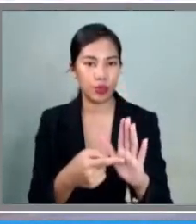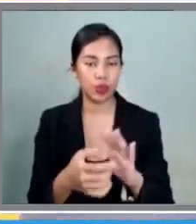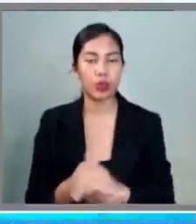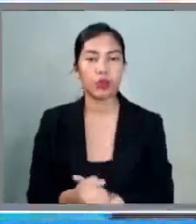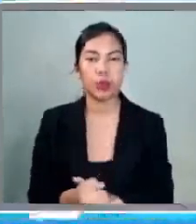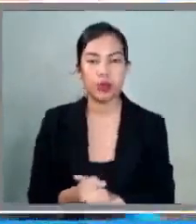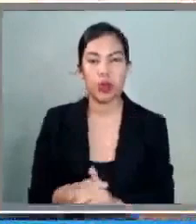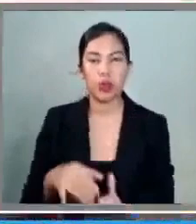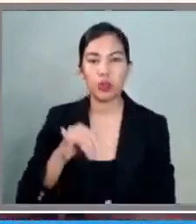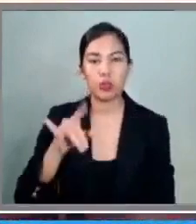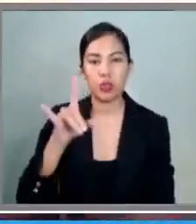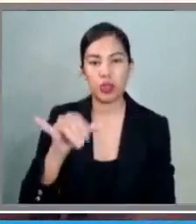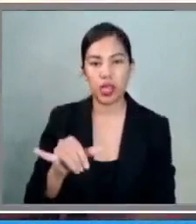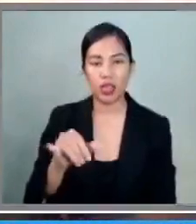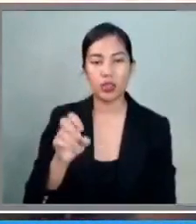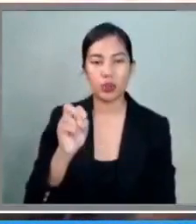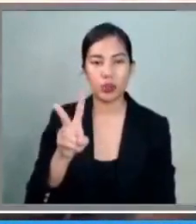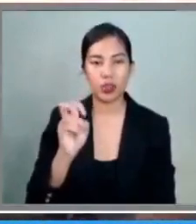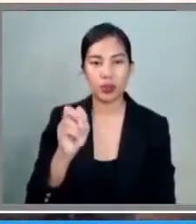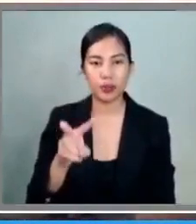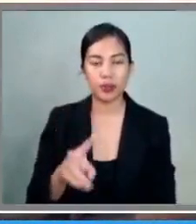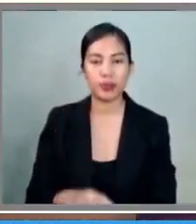12.